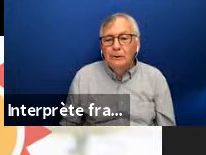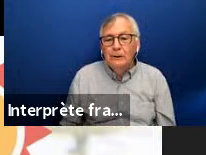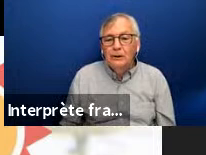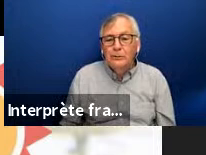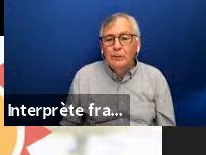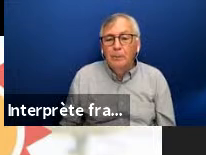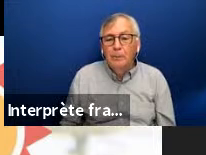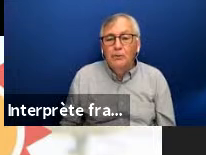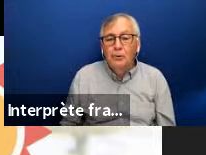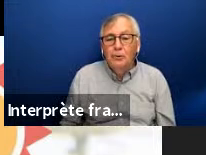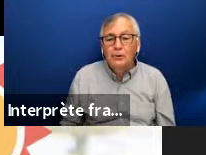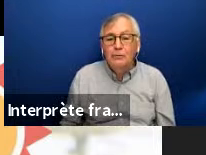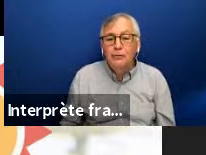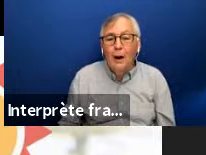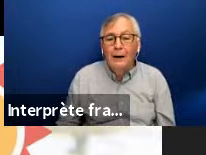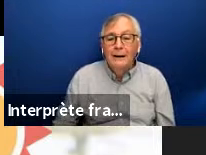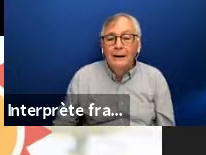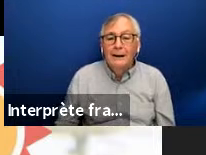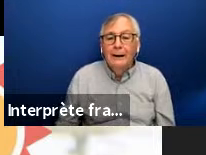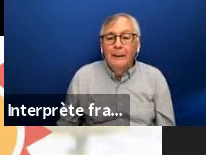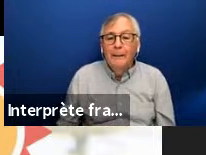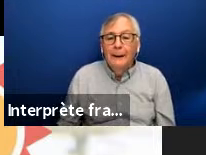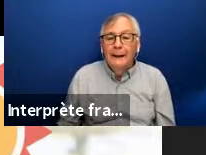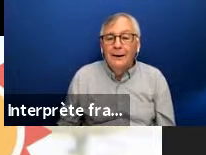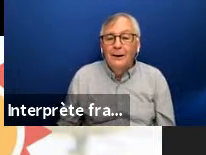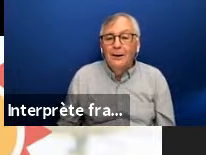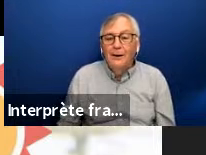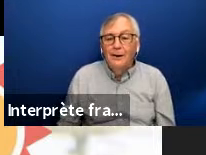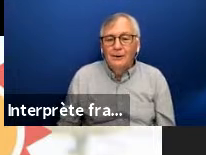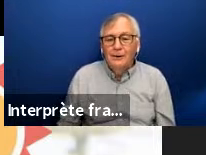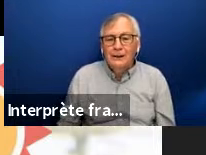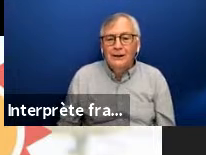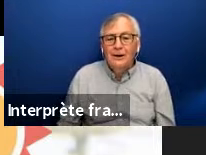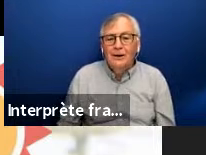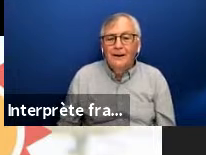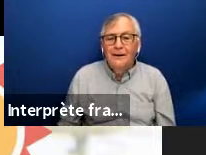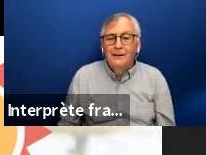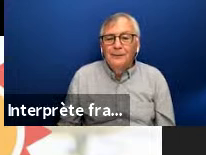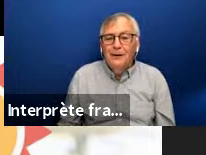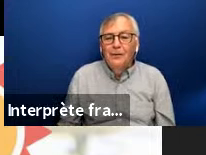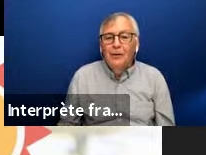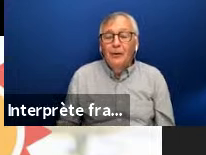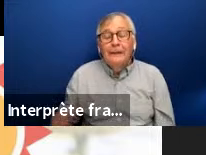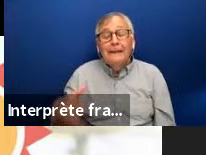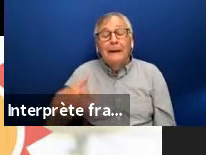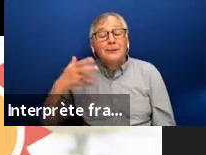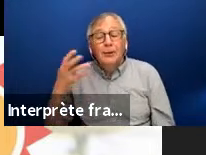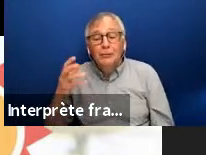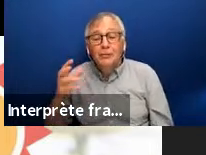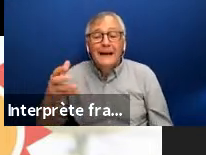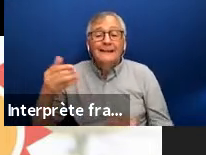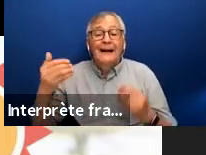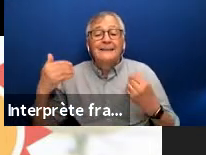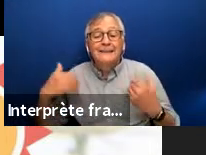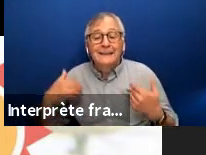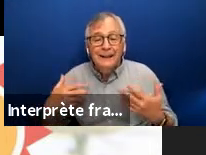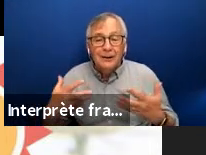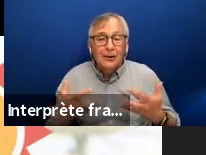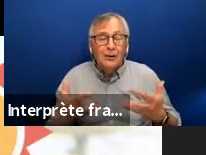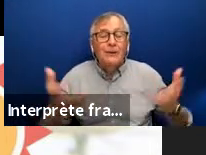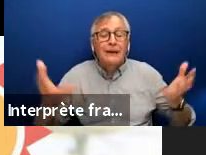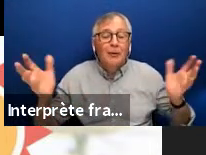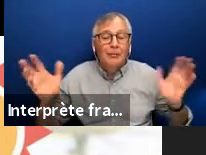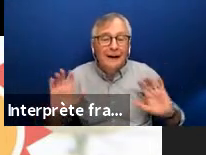Donc, je ne peux pas tous vous voir, mais je sais que d'habitude, vous